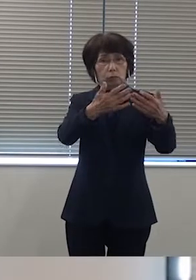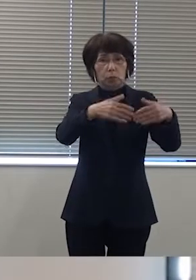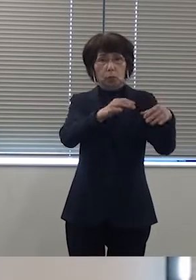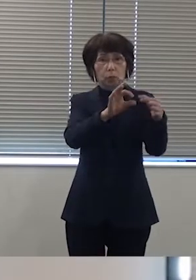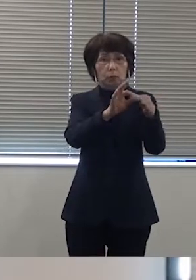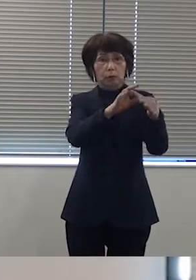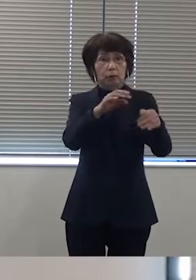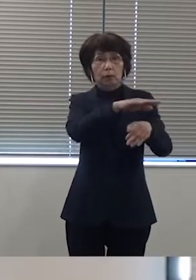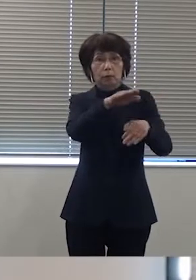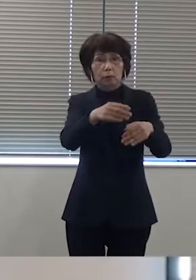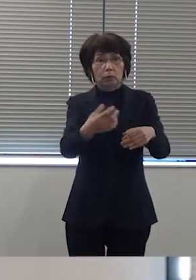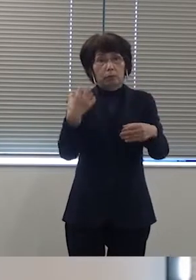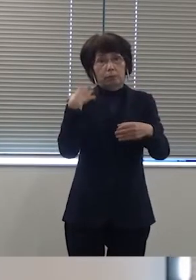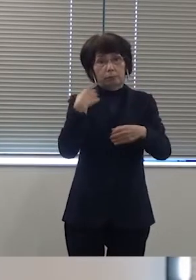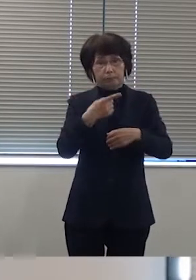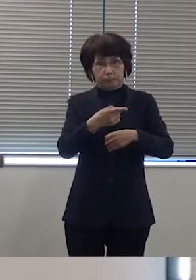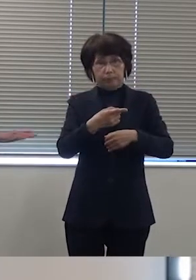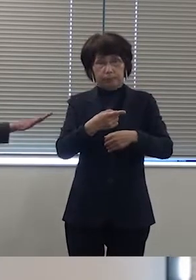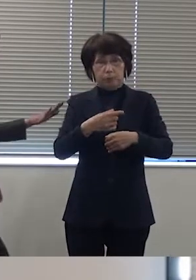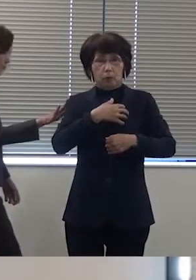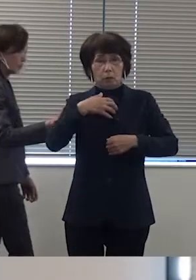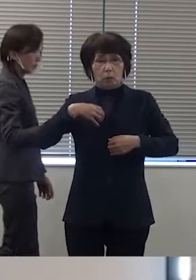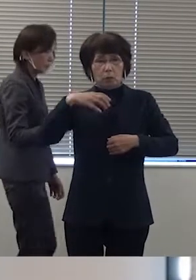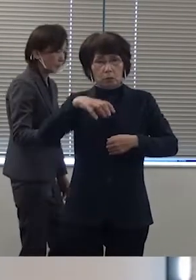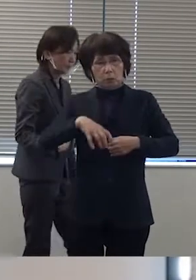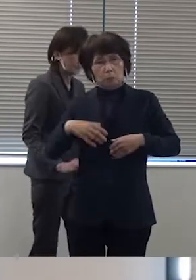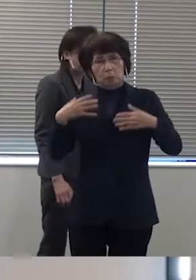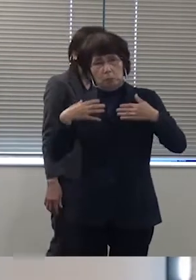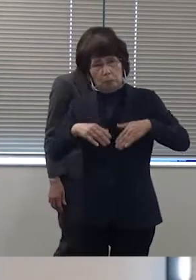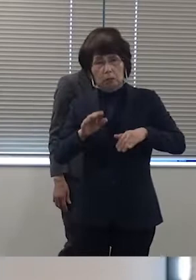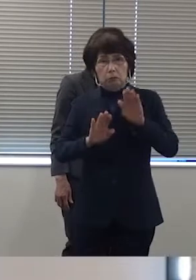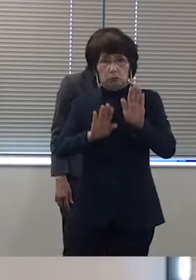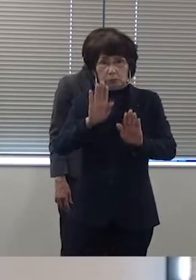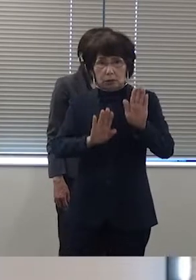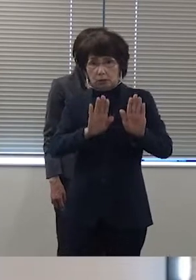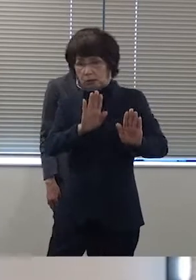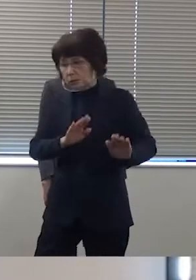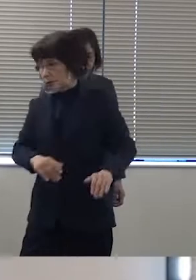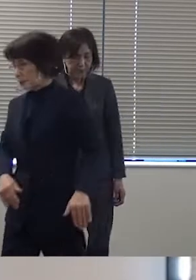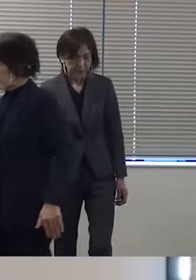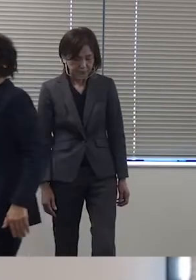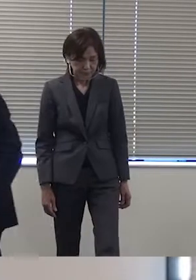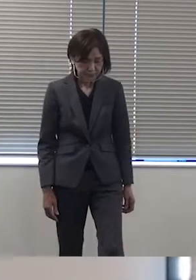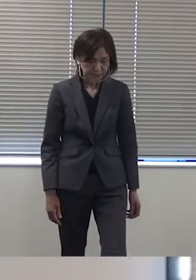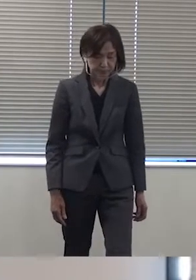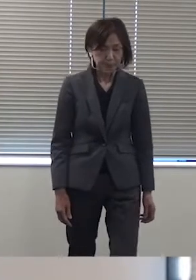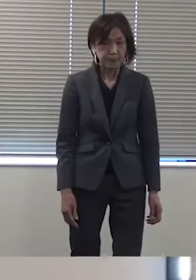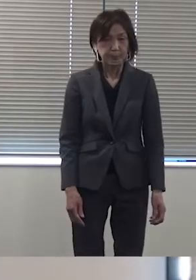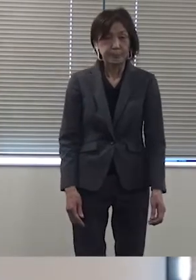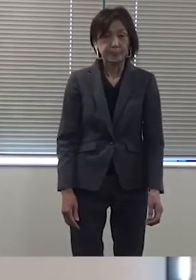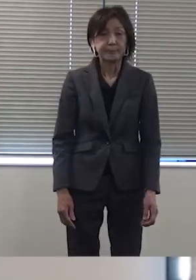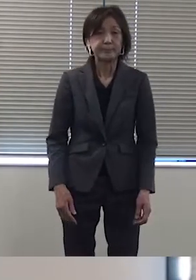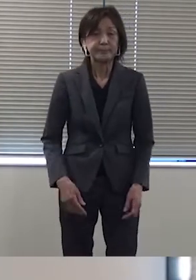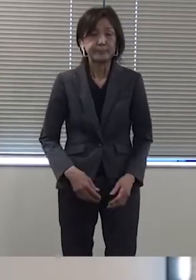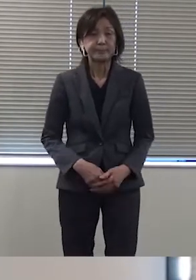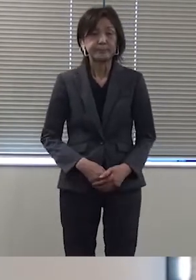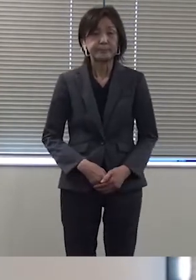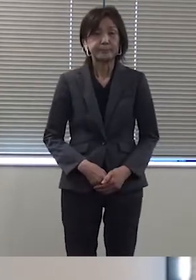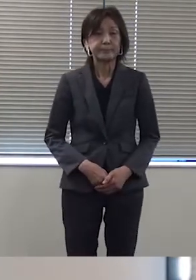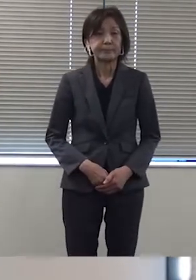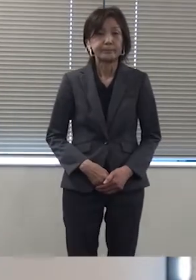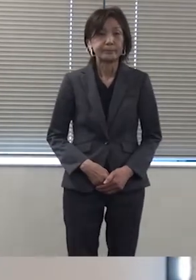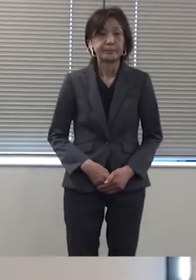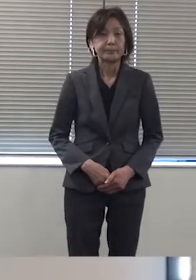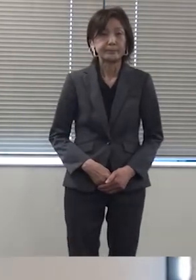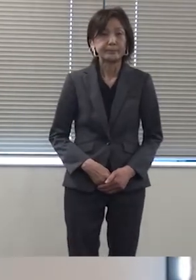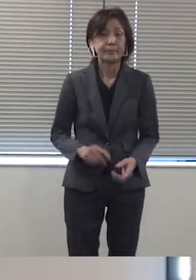です。保健所もかなりの疲弊をしてきているところの状況があります。それで